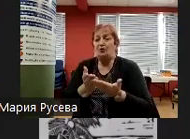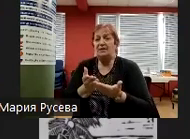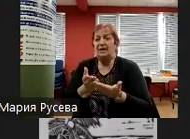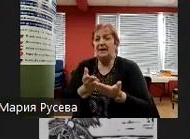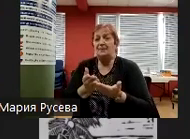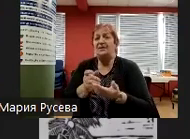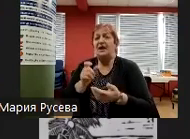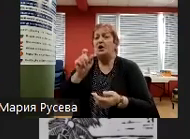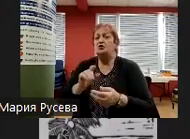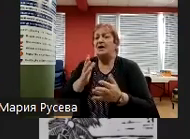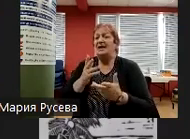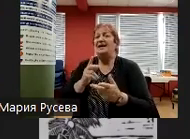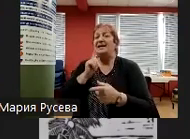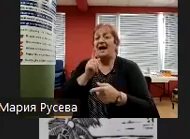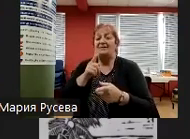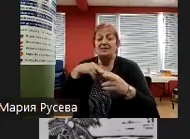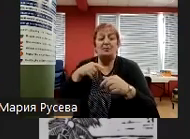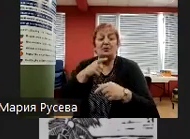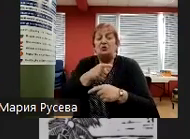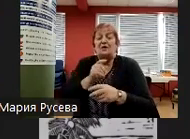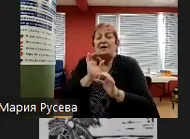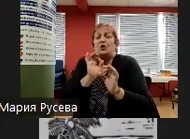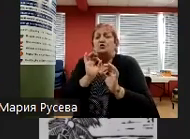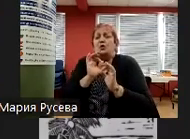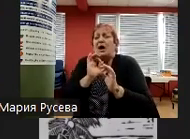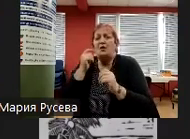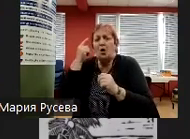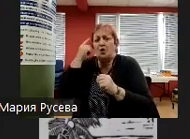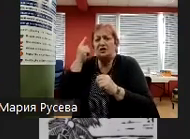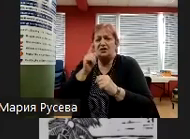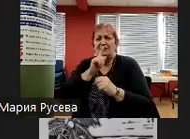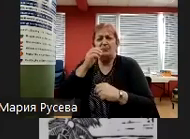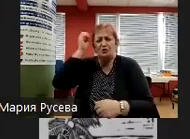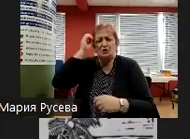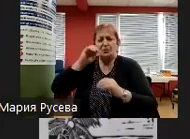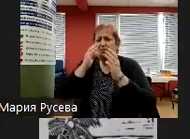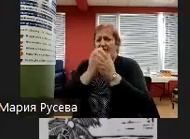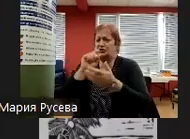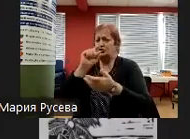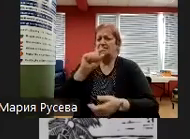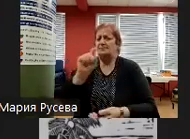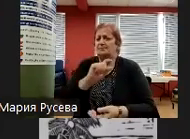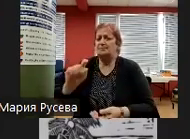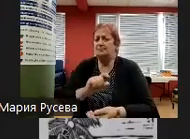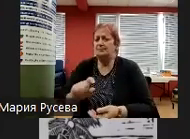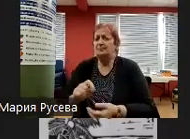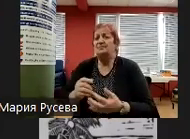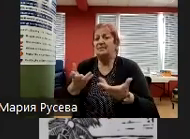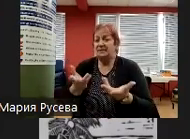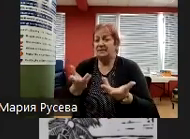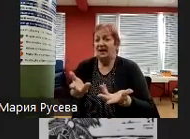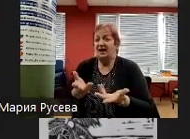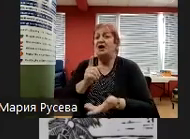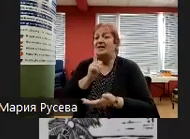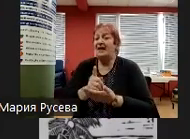Човек или трябва да потърси какво е това, не може да помниш всички абревиатури, така че ако трябва